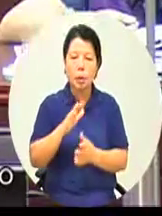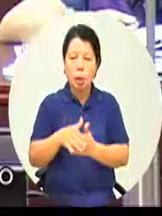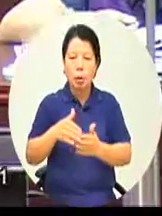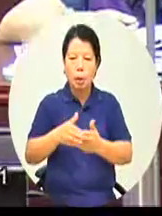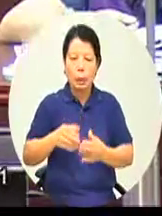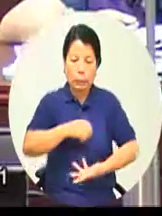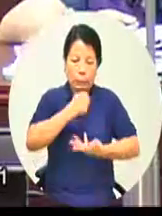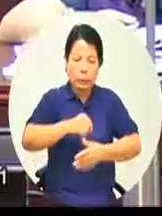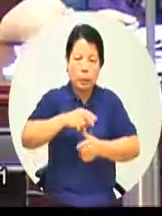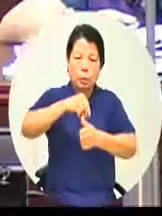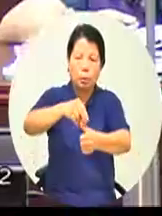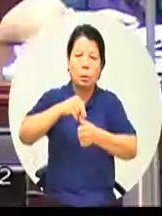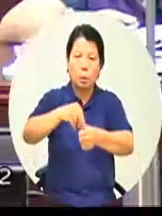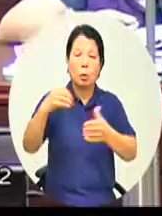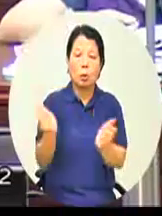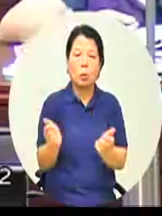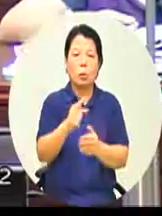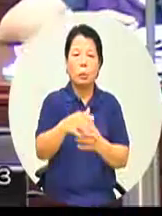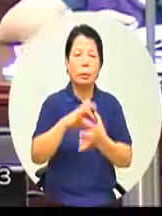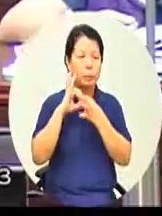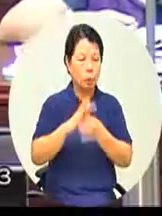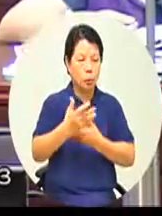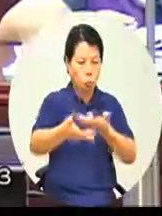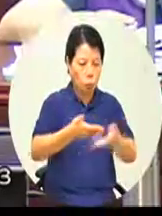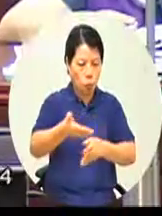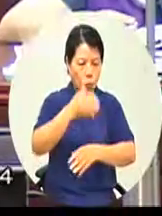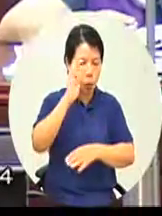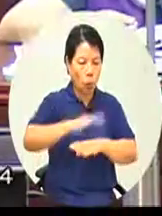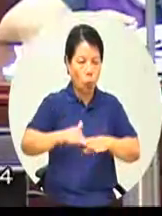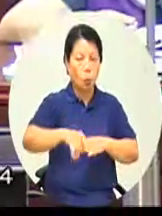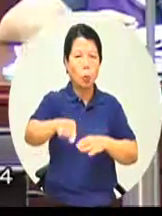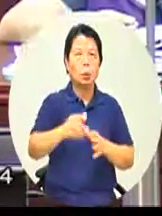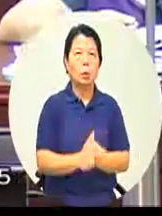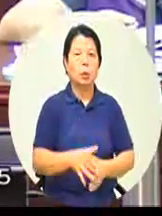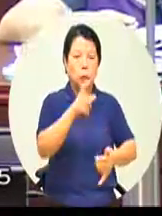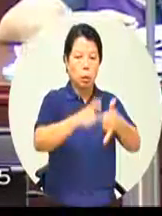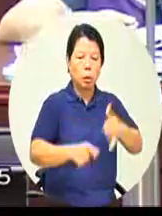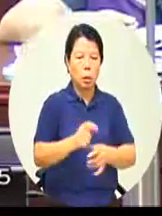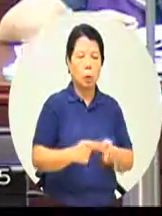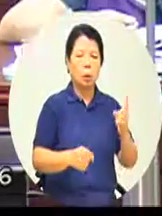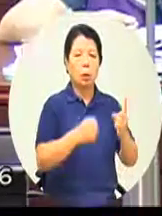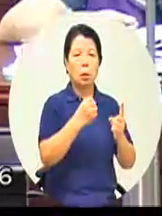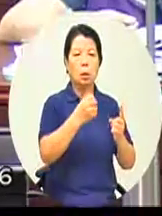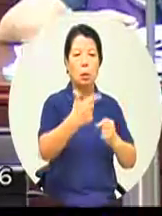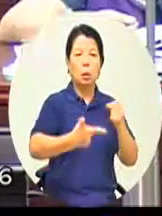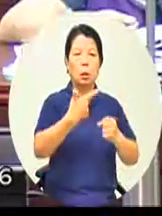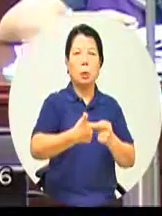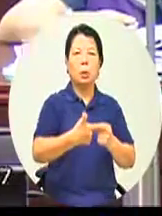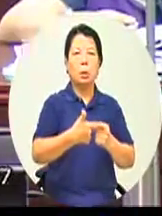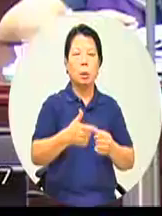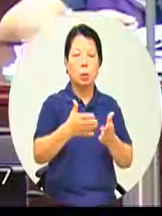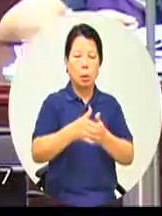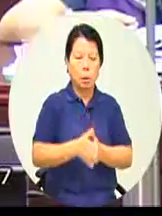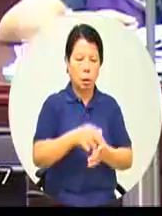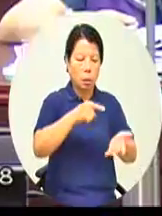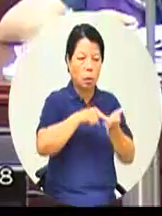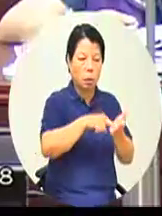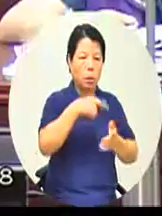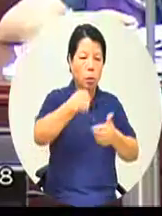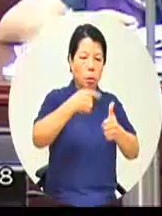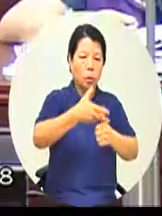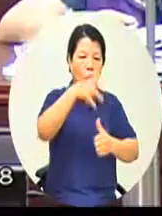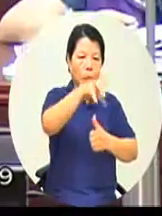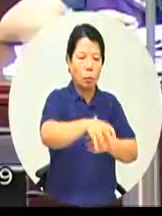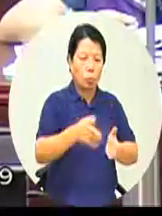问题，这个我们当然继续沟通哦。但是这个整个案子已经纳入106年向教育部申请一